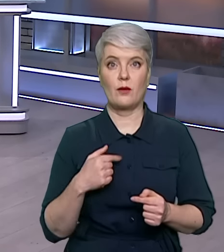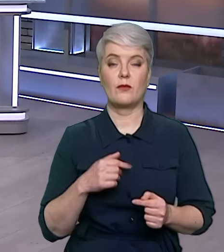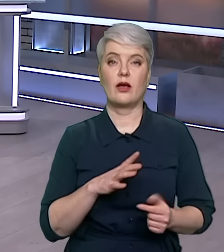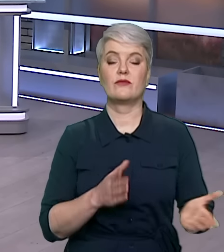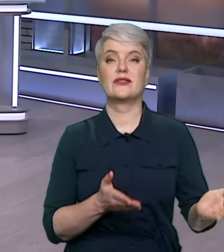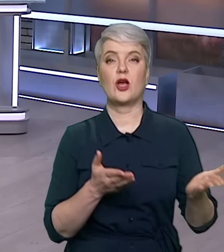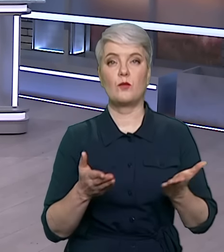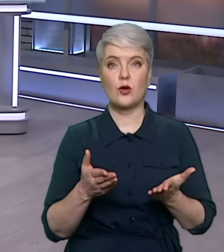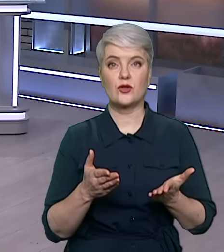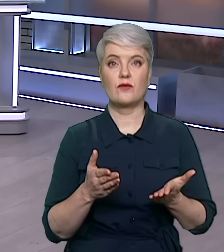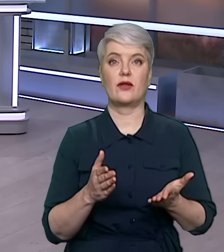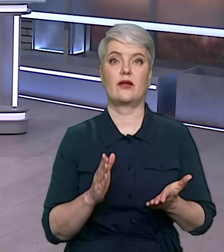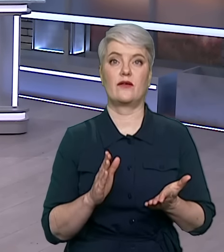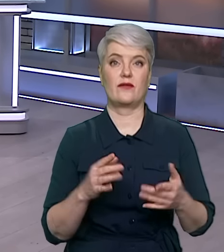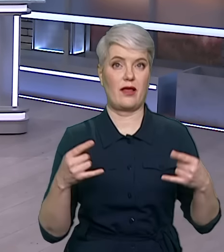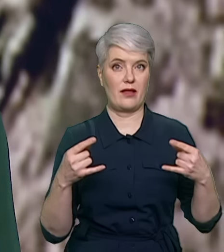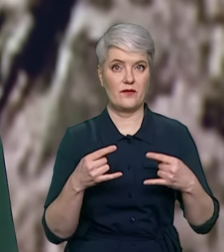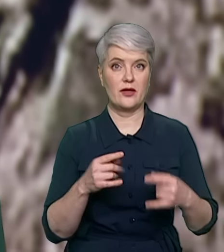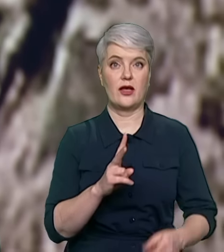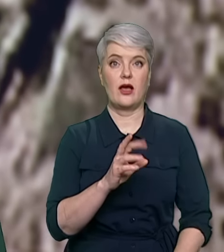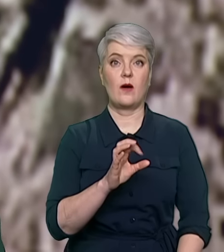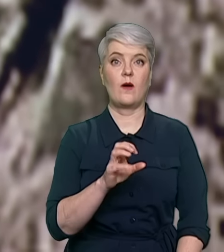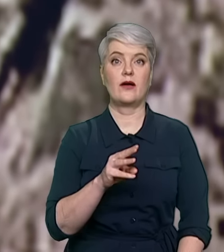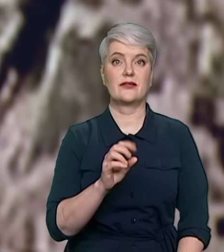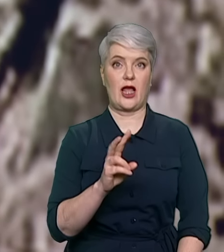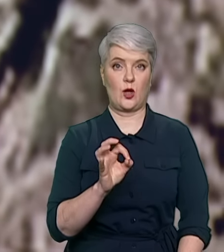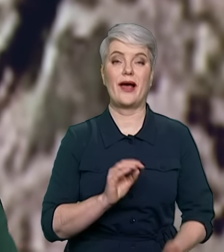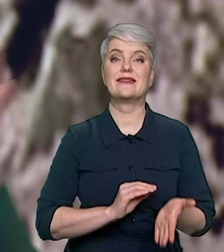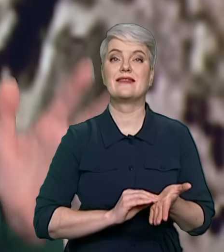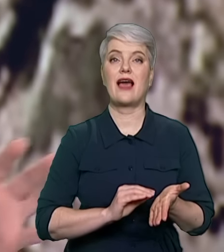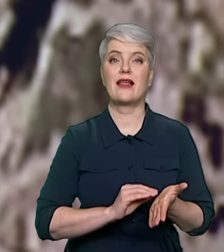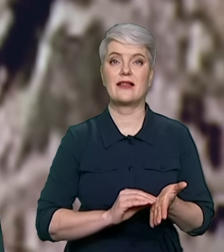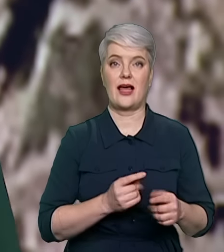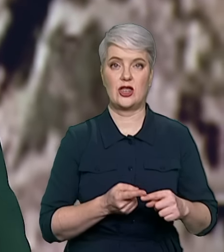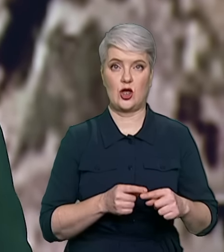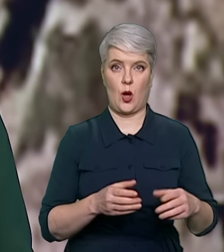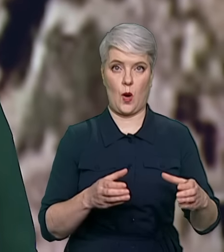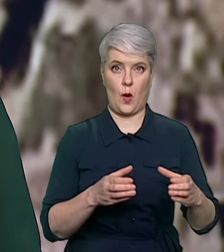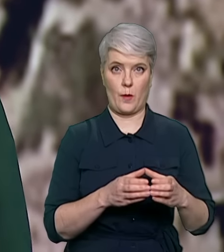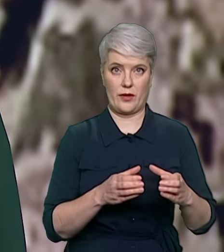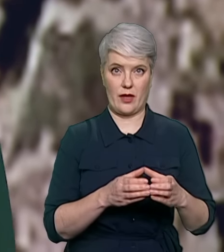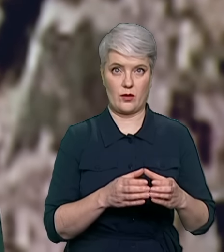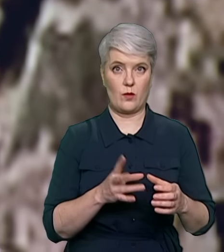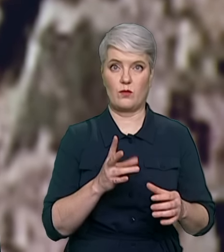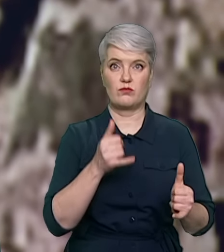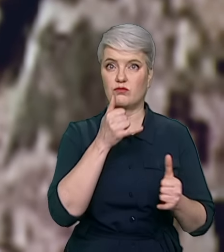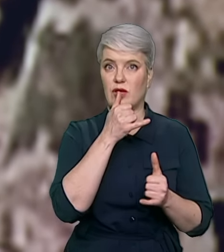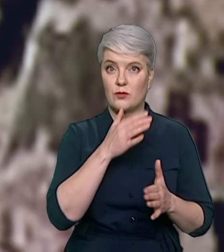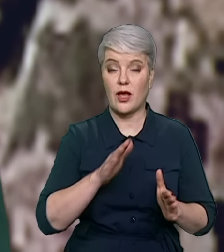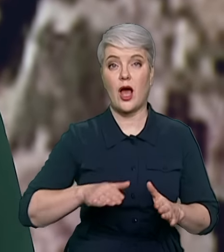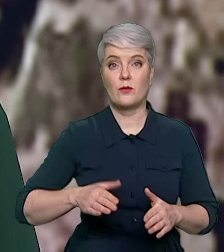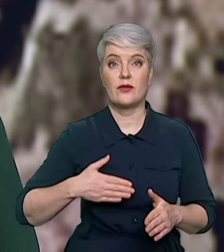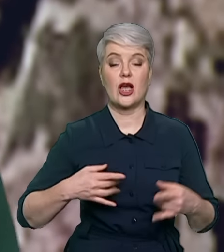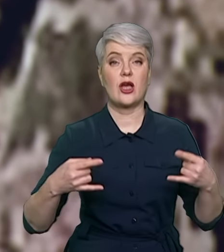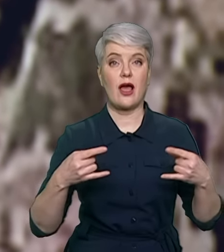Романа Костенка, секретаря цього комітету. Він не зміг, але пізніше до нашої розмови, до нашого ефіру долучатимуться представники інших фракцій.